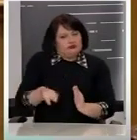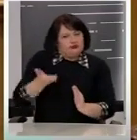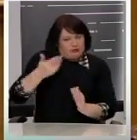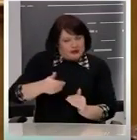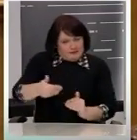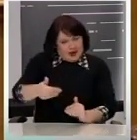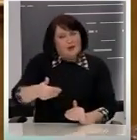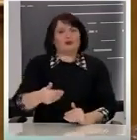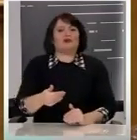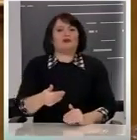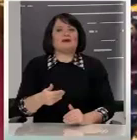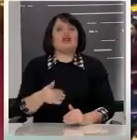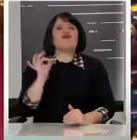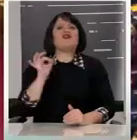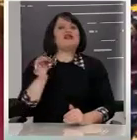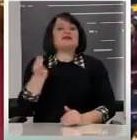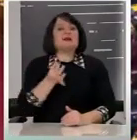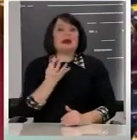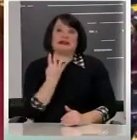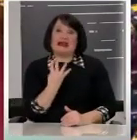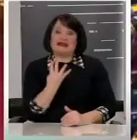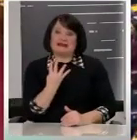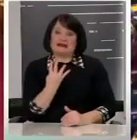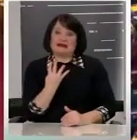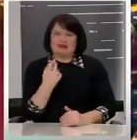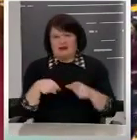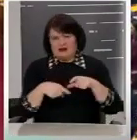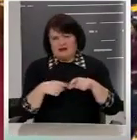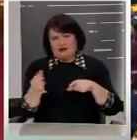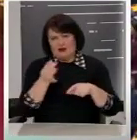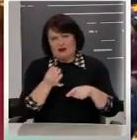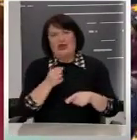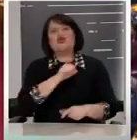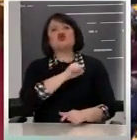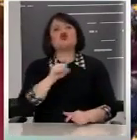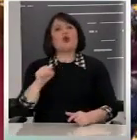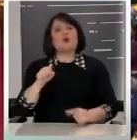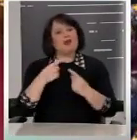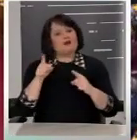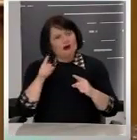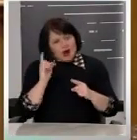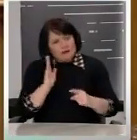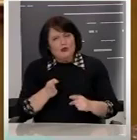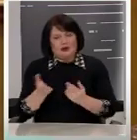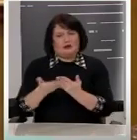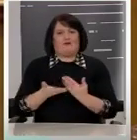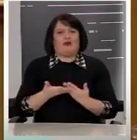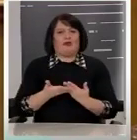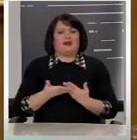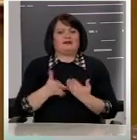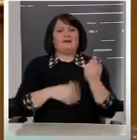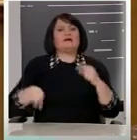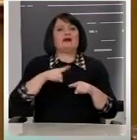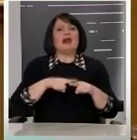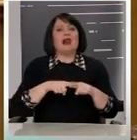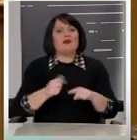μέλλον. Υπάρχει η Φίχτς που λέει το 4 Δεκεμβρίου ότι το swap θα βοηθήσει τη χώρα για να αποκτήσει πλήρη